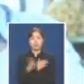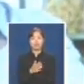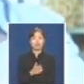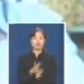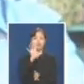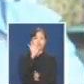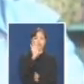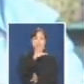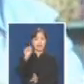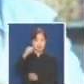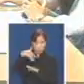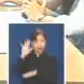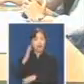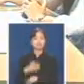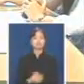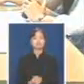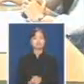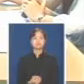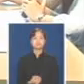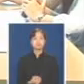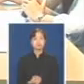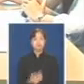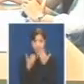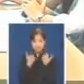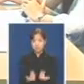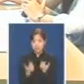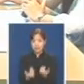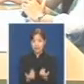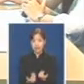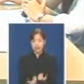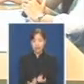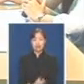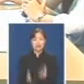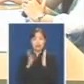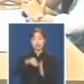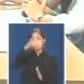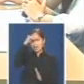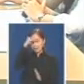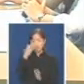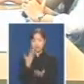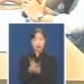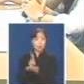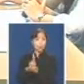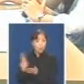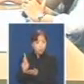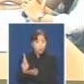960,000 กว่าราย คือเราเพิ่มงบด้วยแล้วก็ขอให้ปรับการบริหารจัดการ ค ือมัน